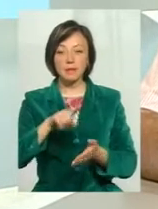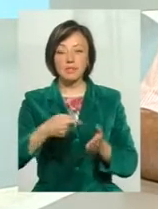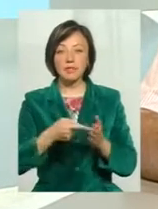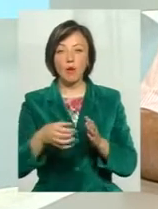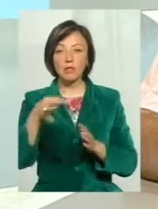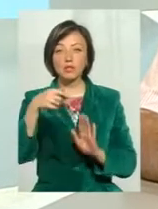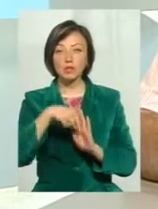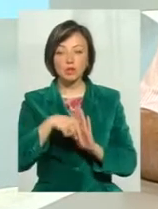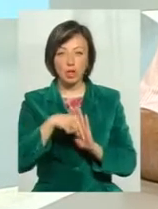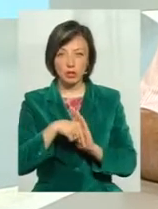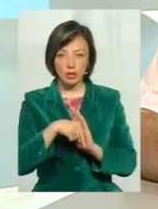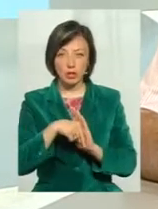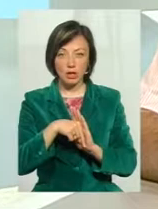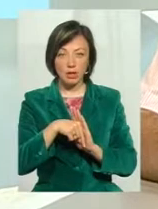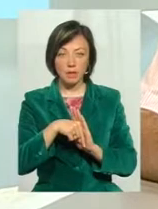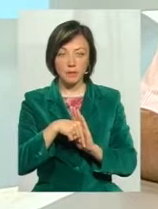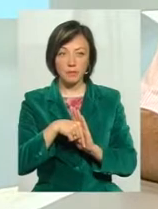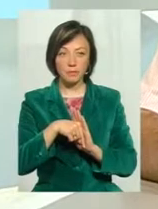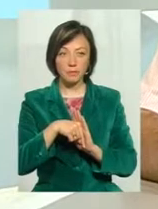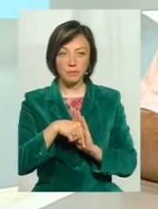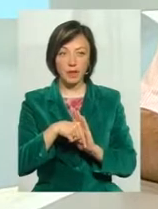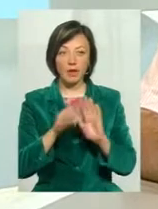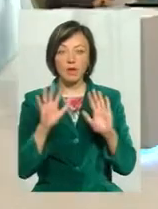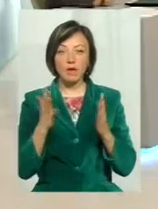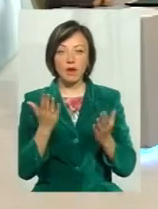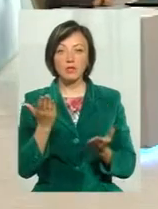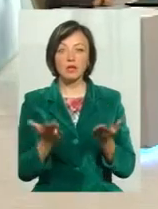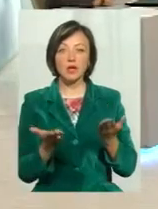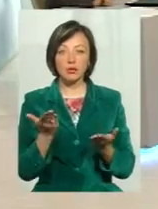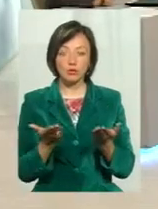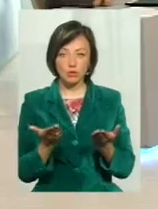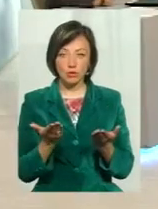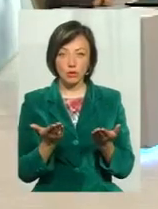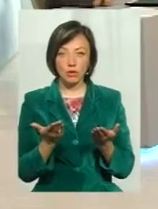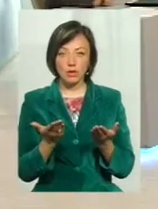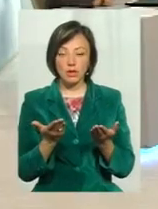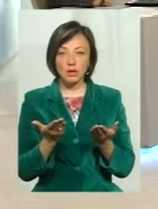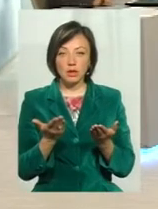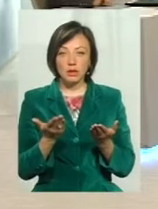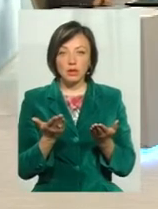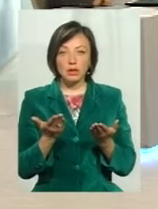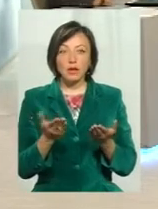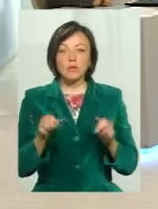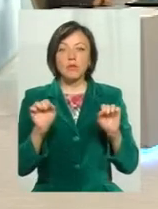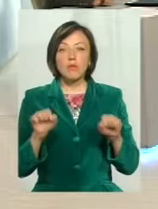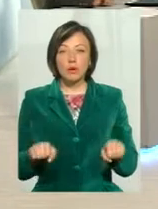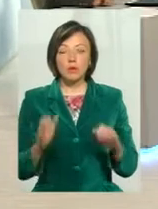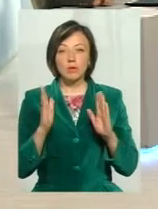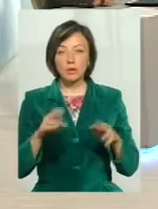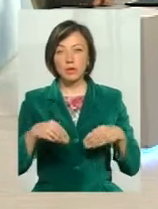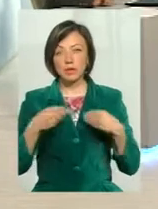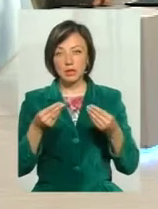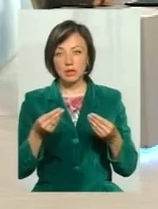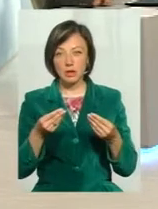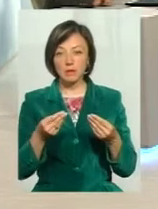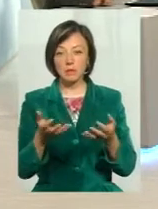обласного значення, а у разі, якщо, ну, скажімо так, можна буде надати,